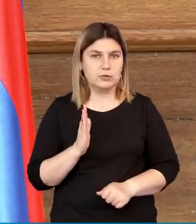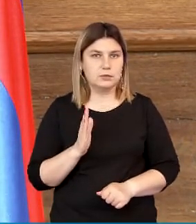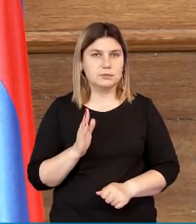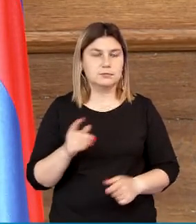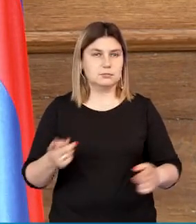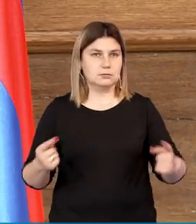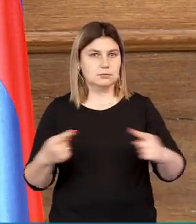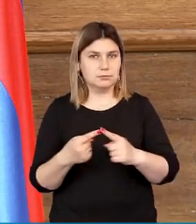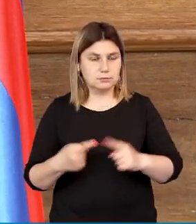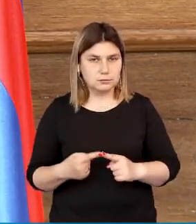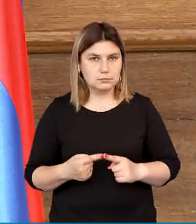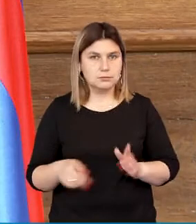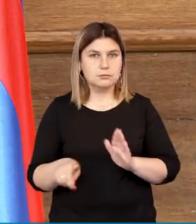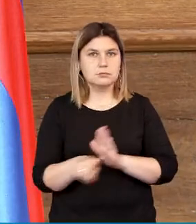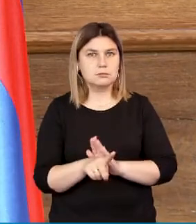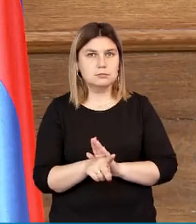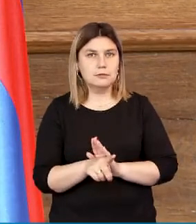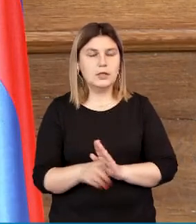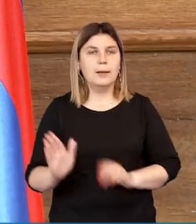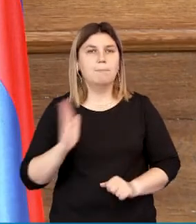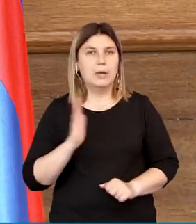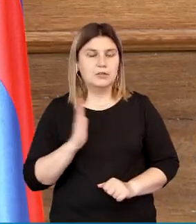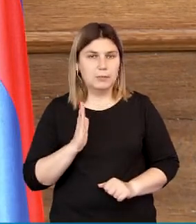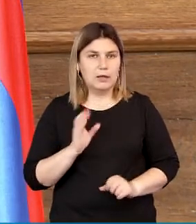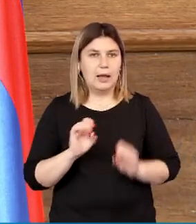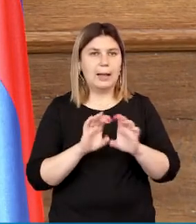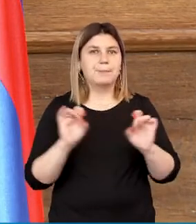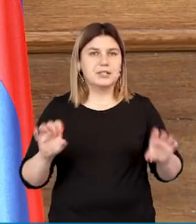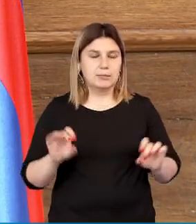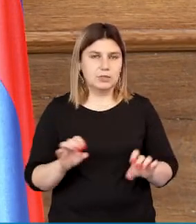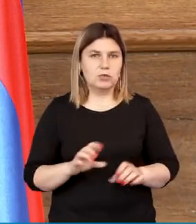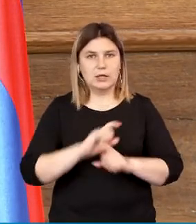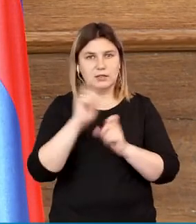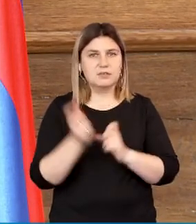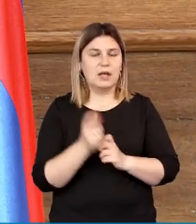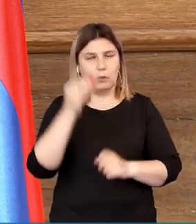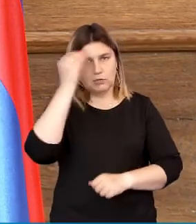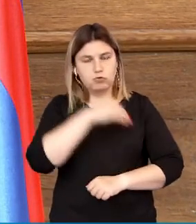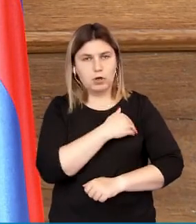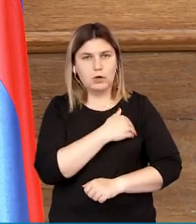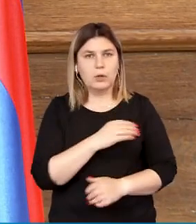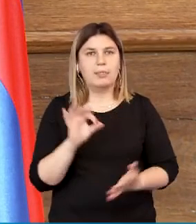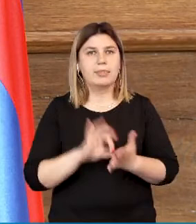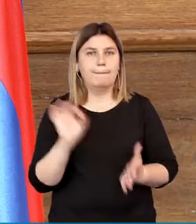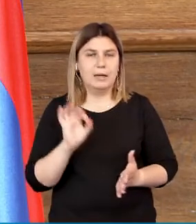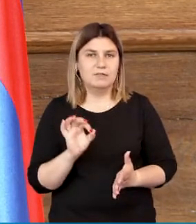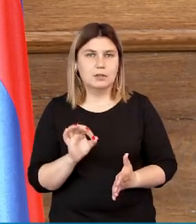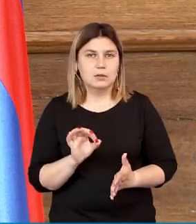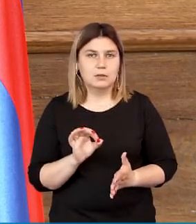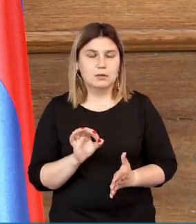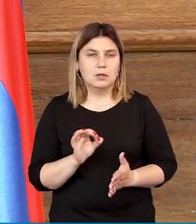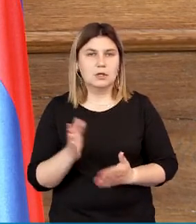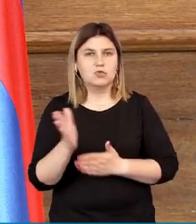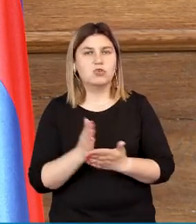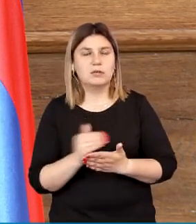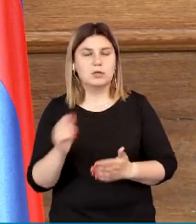spójne dla bezpieczeństwa epidemicznego całej szkoły, więc na pewno część